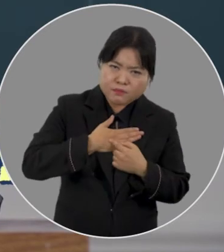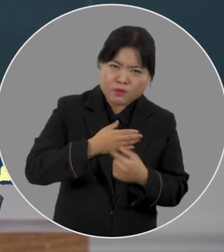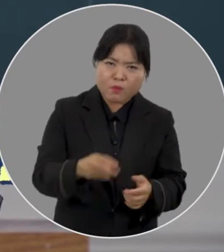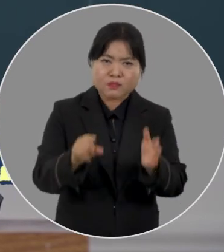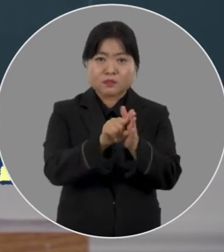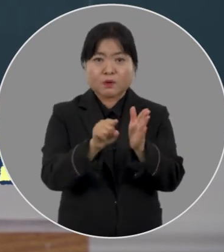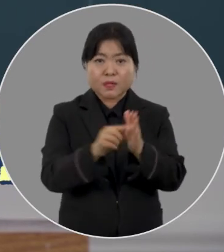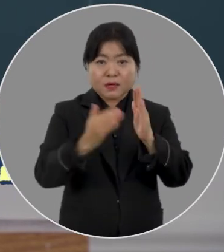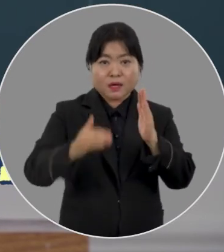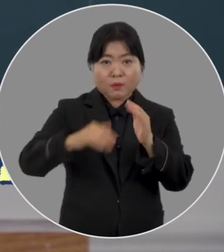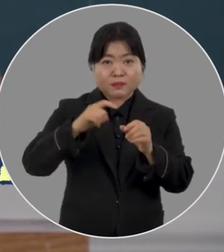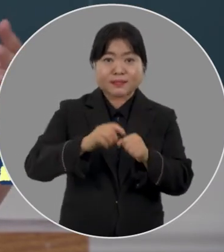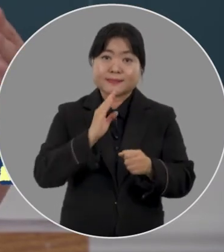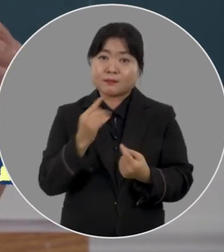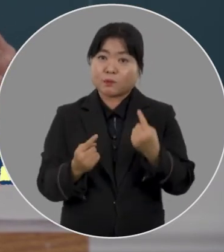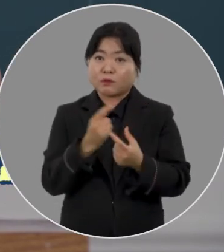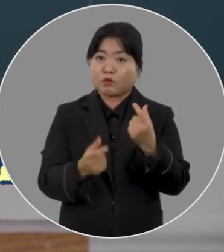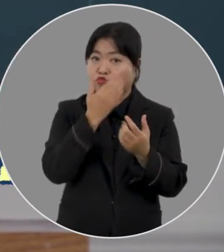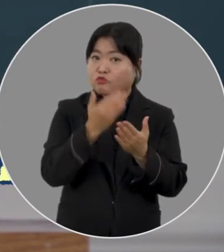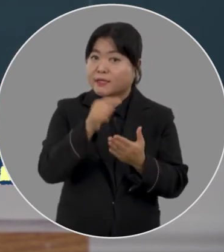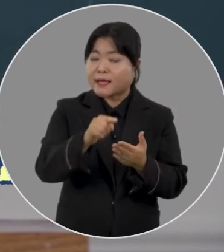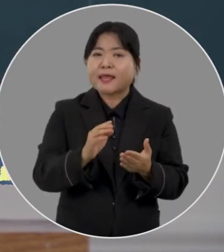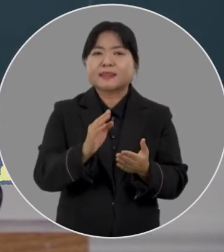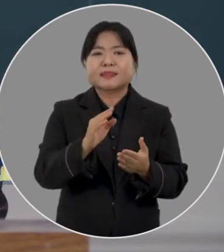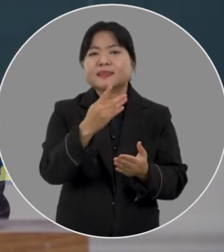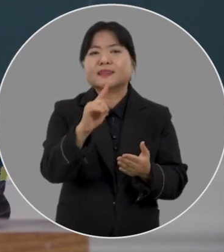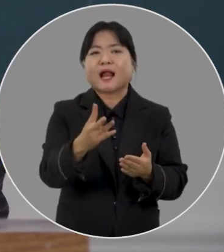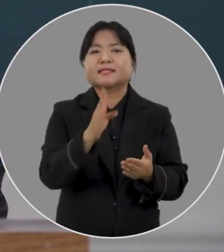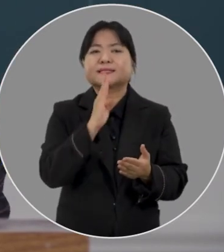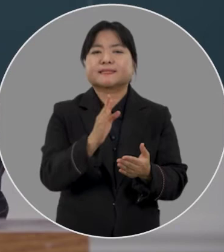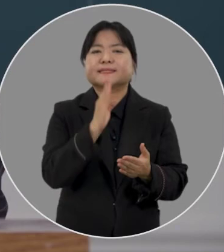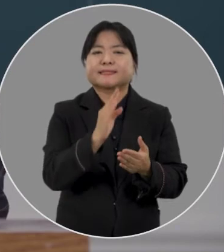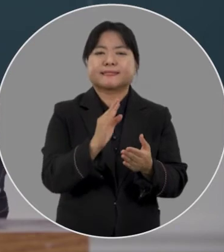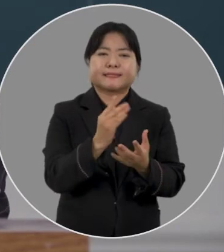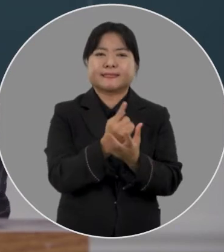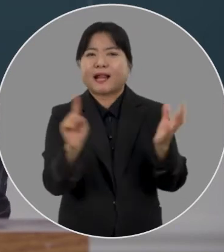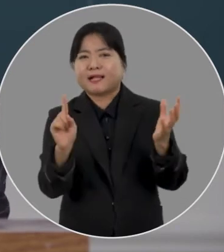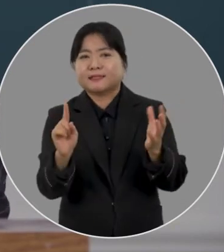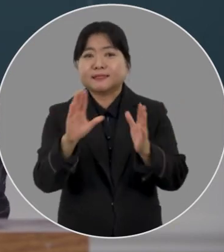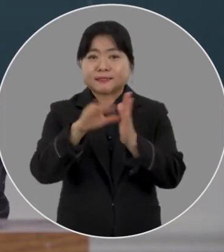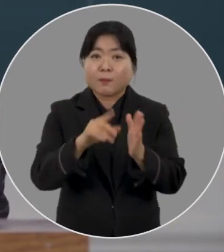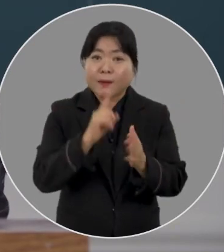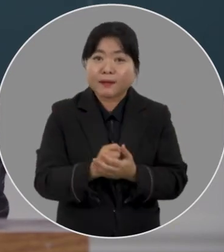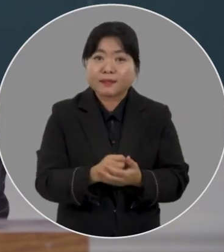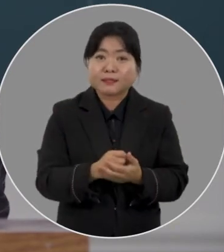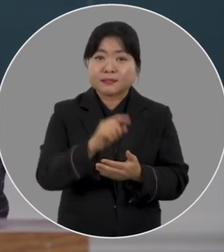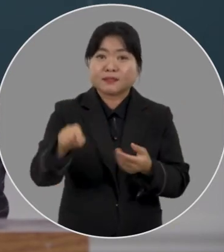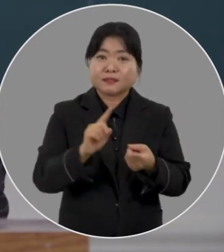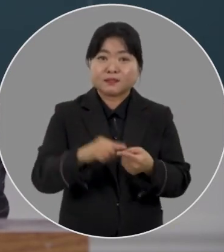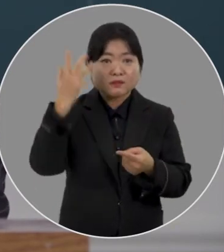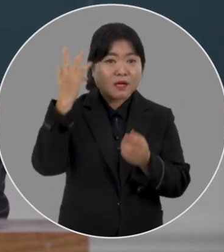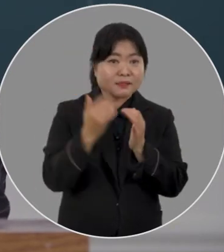감정이나 신념이 객관적인 사실보다 더 중요한 게 이제 탈진실 시대라고 이제 규정이 되는데 탈진실 시대에 대해서 논하고 있는 그